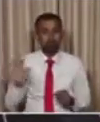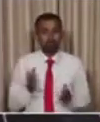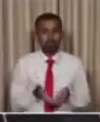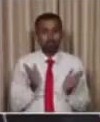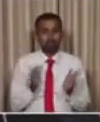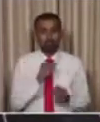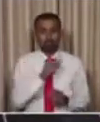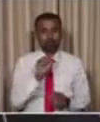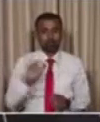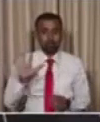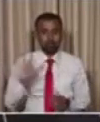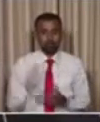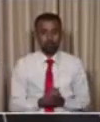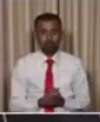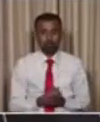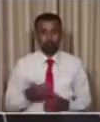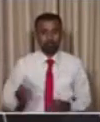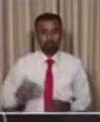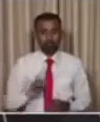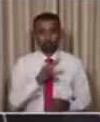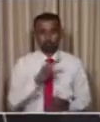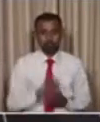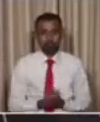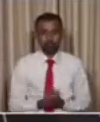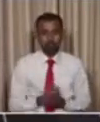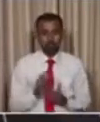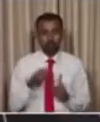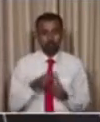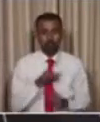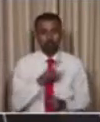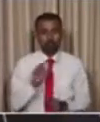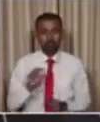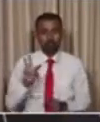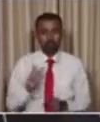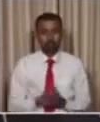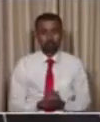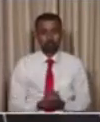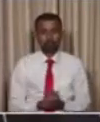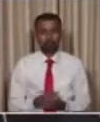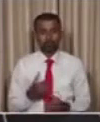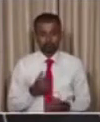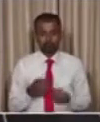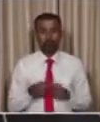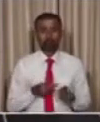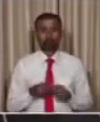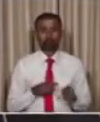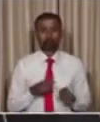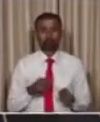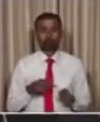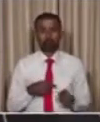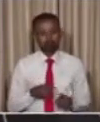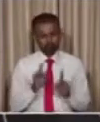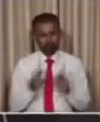මේක 6.5යි, බංගලිදේශයේ 8යි, පාකිස්තානයේ 7.3යි. අපි වගේම අපට ආසන්න